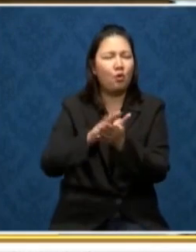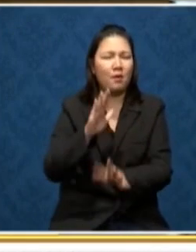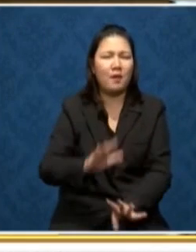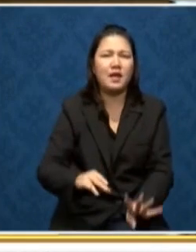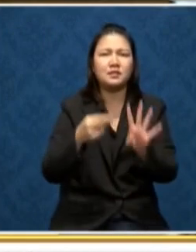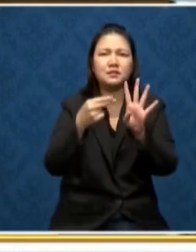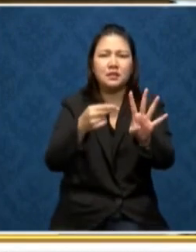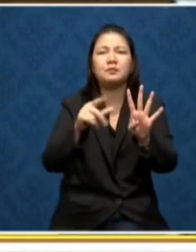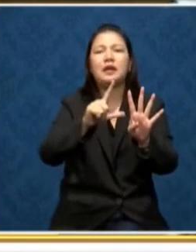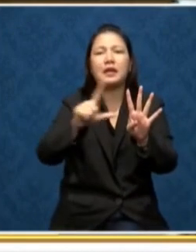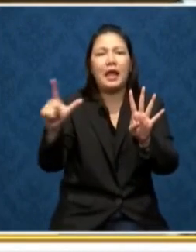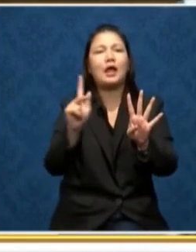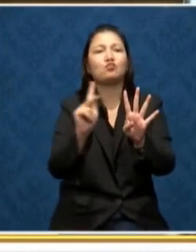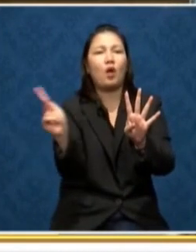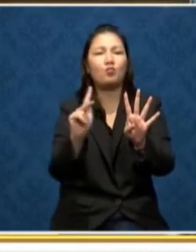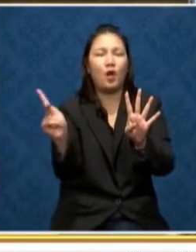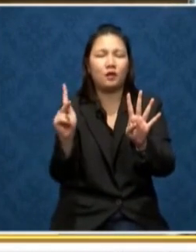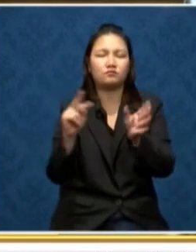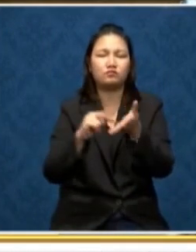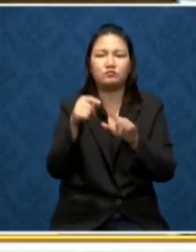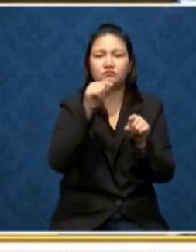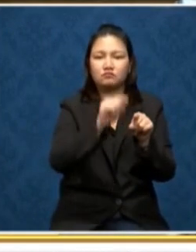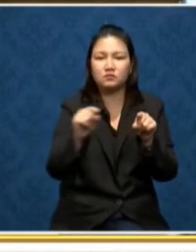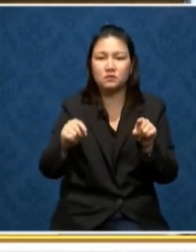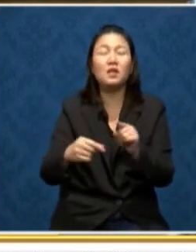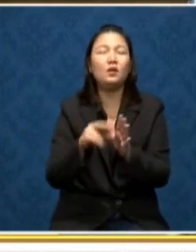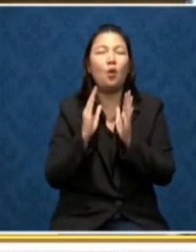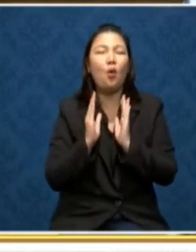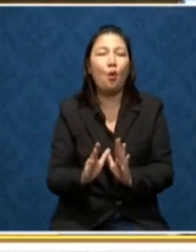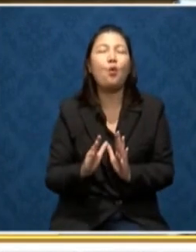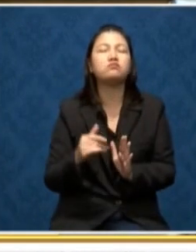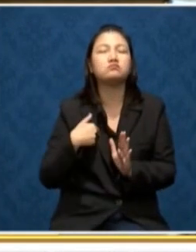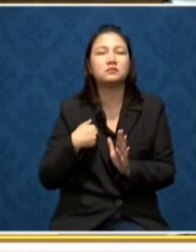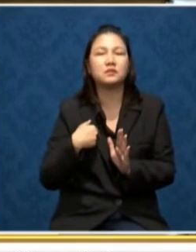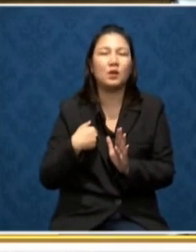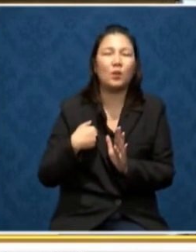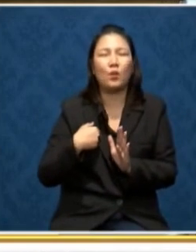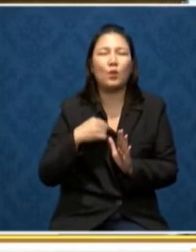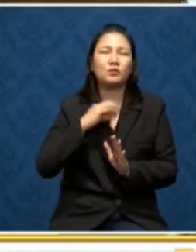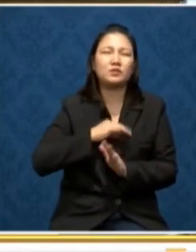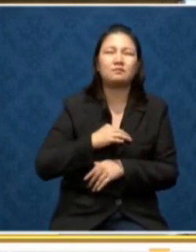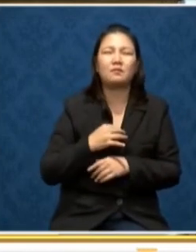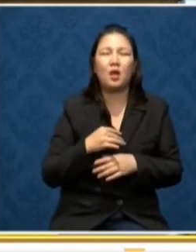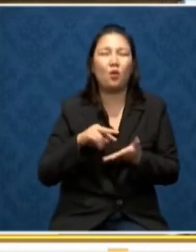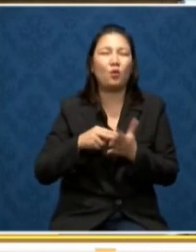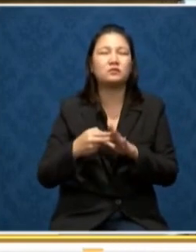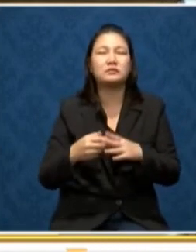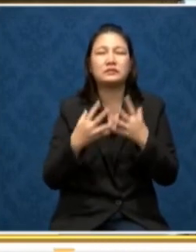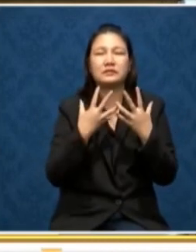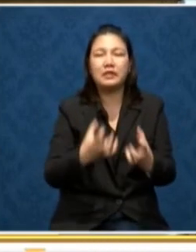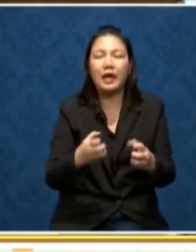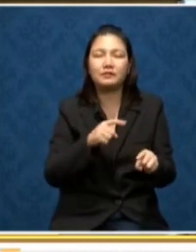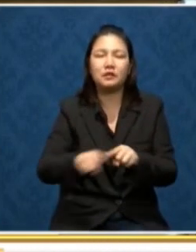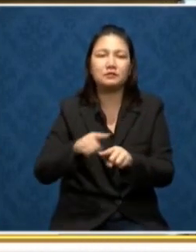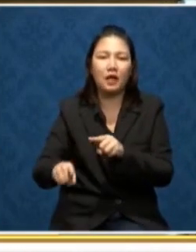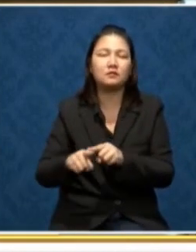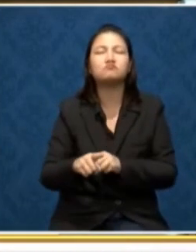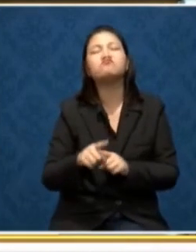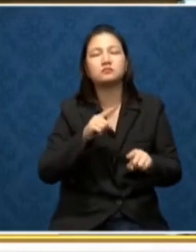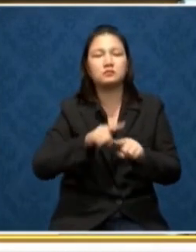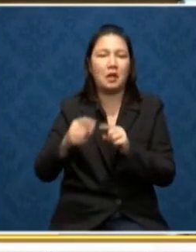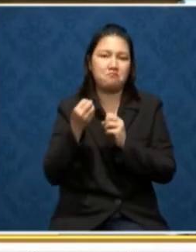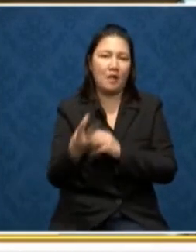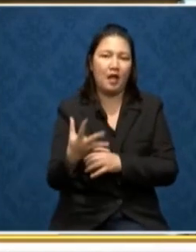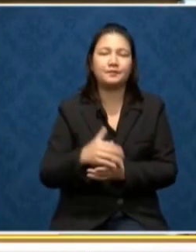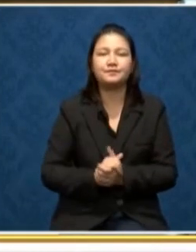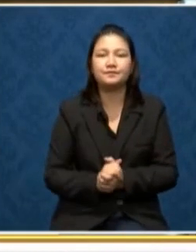เฉลี่ย 74 ล้านบทต่อวัน มีผู้เสยหายสูงสุดถึง 100 ล้านบาท จึงเป็สถานการขั้นวิกิจครับส